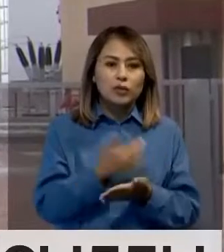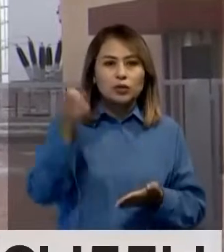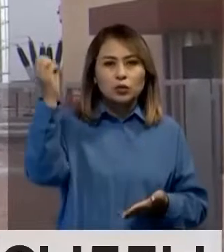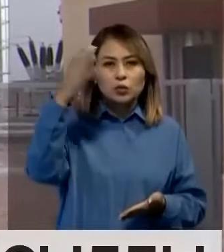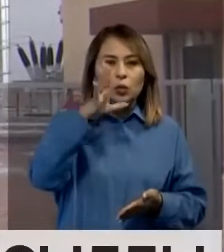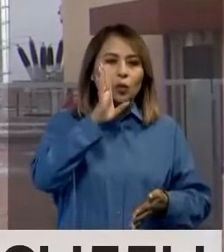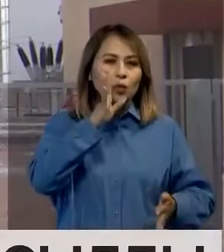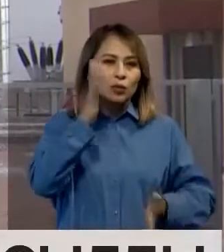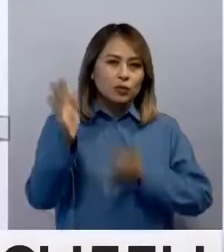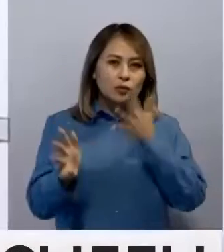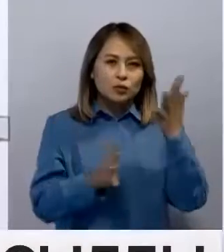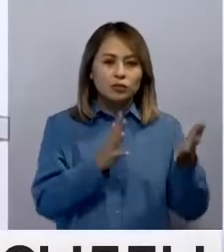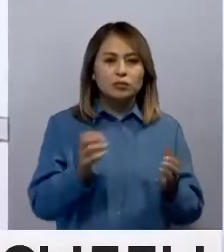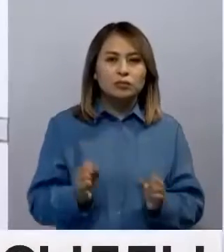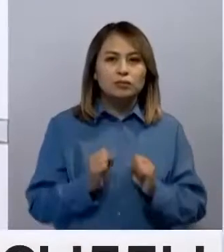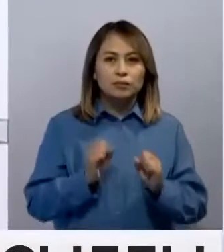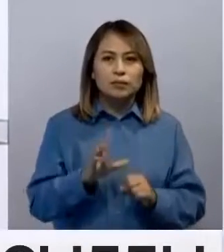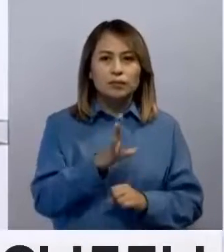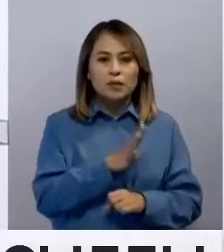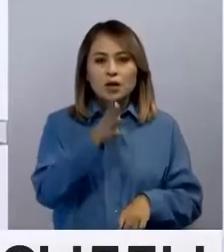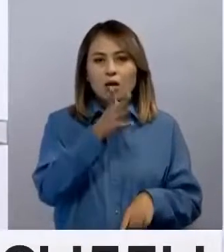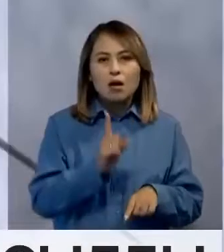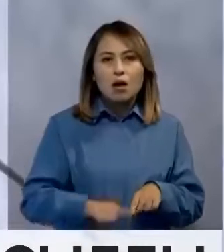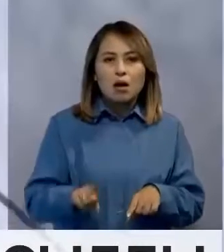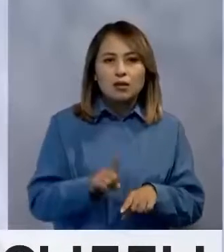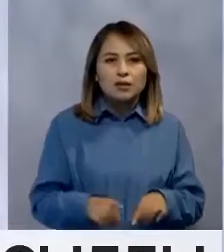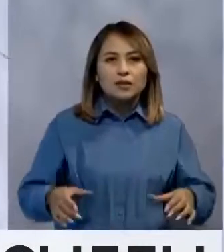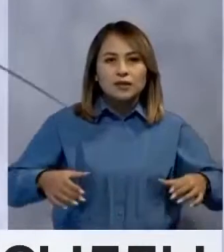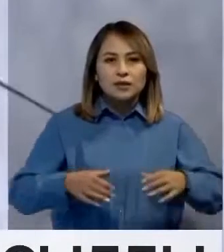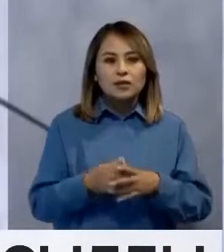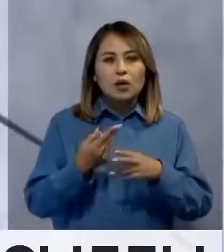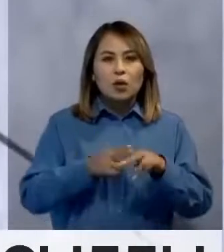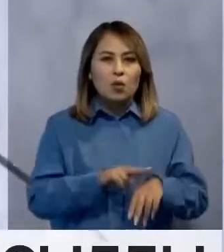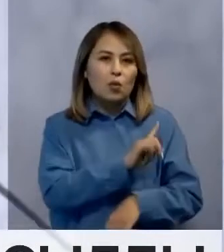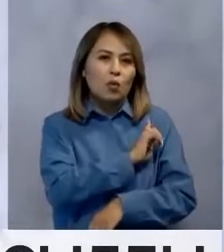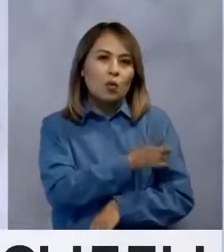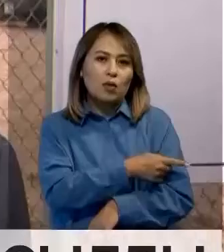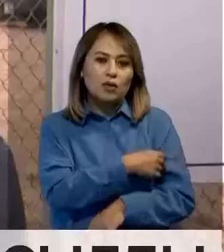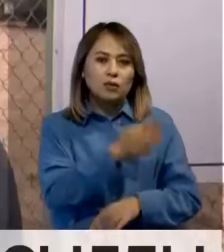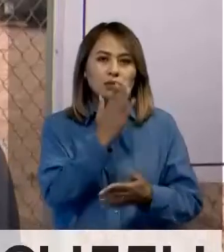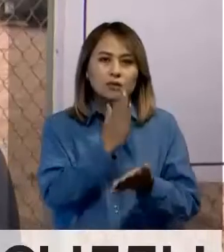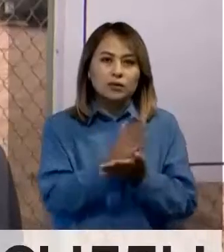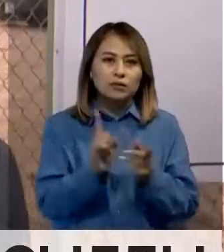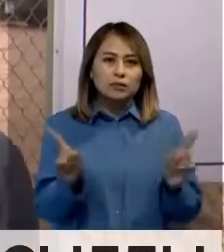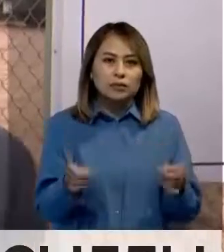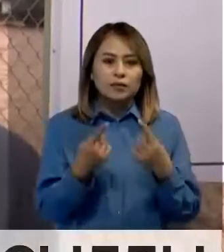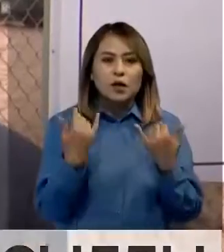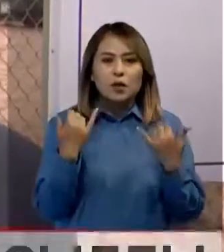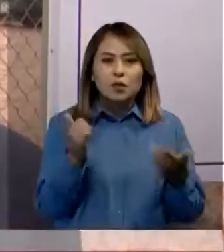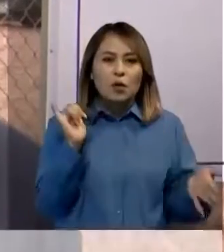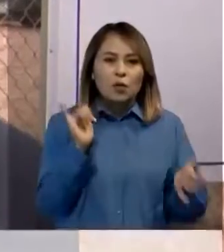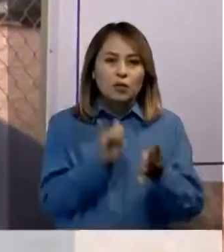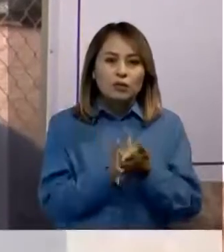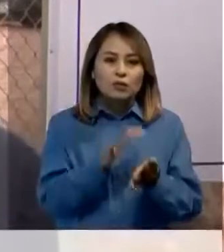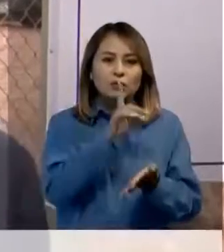қоса желдің қуатын сәтті пайдаланып келеді. Алдағы уақытта бұл станцияны кеңейтіп, қуаттылығын арттыру жоспарда бар. Бұл қондырғының